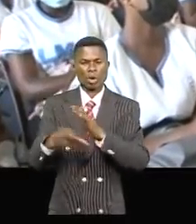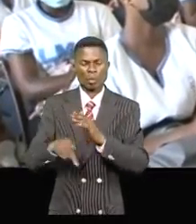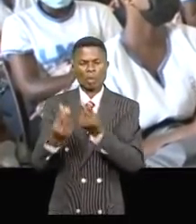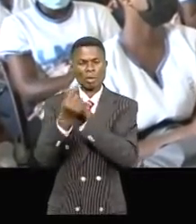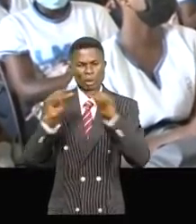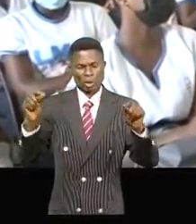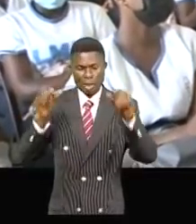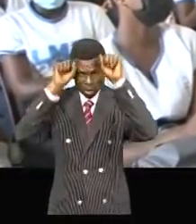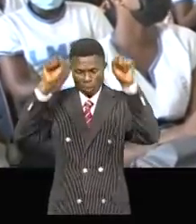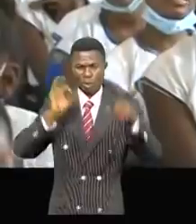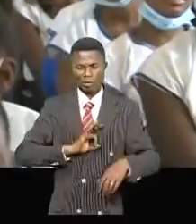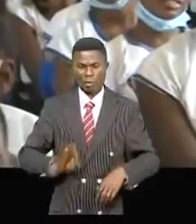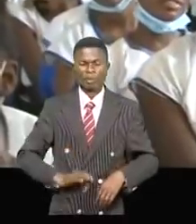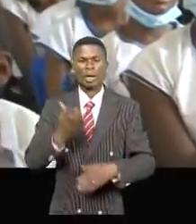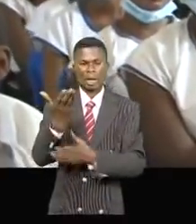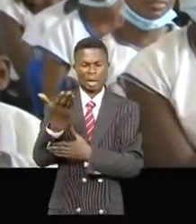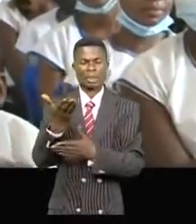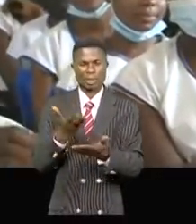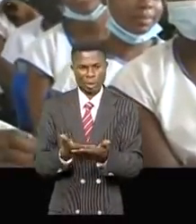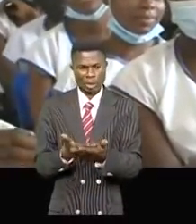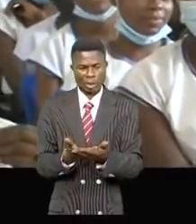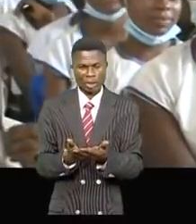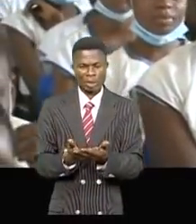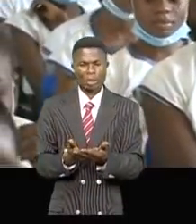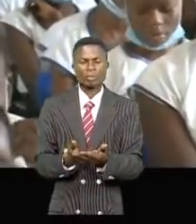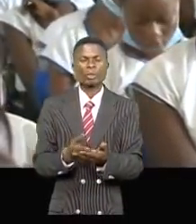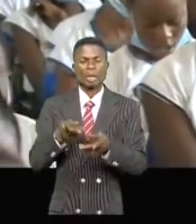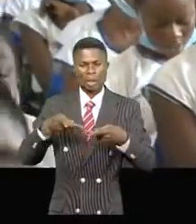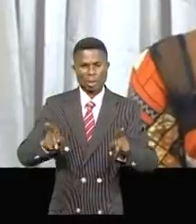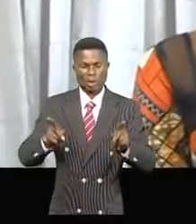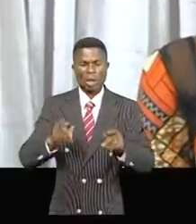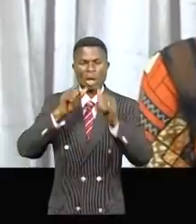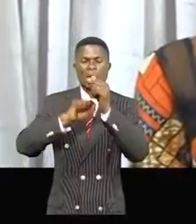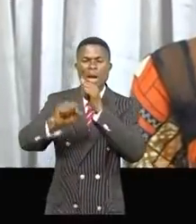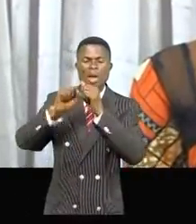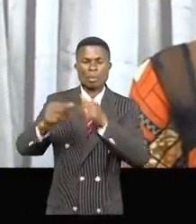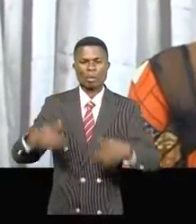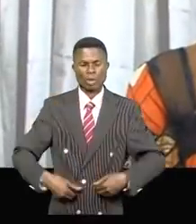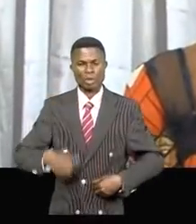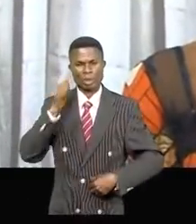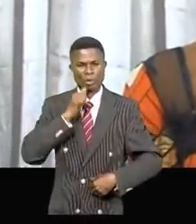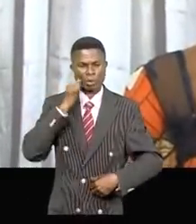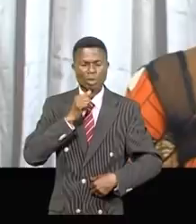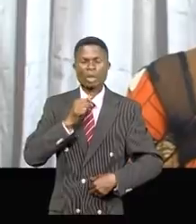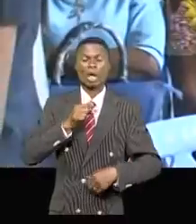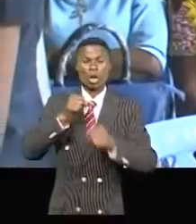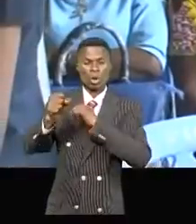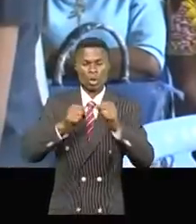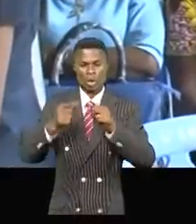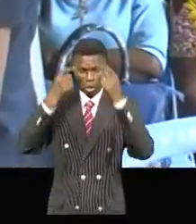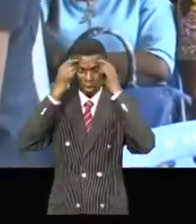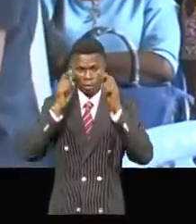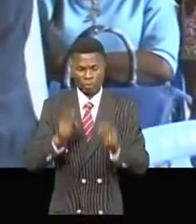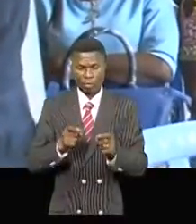par le chef de l'État, Félix-Antoine Tshisekedi Tshilombo, qui a permis la promotion de la jeunesse, un combat auquel il a décidé